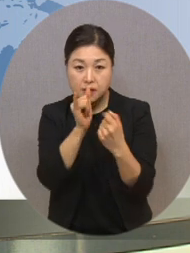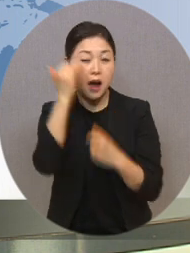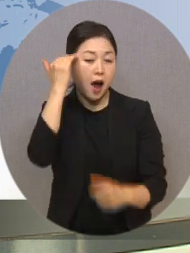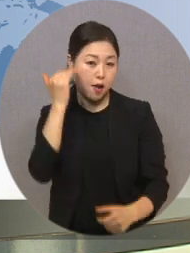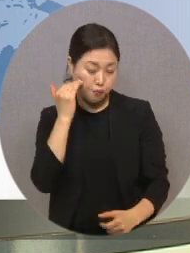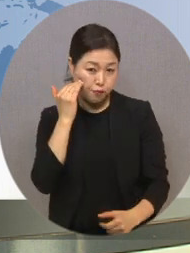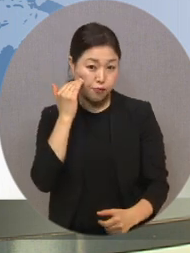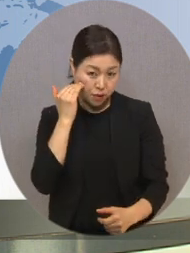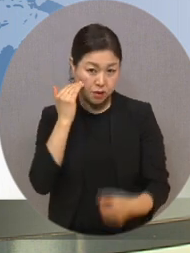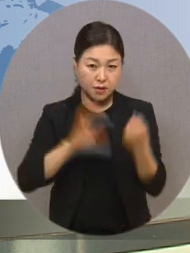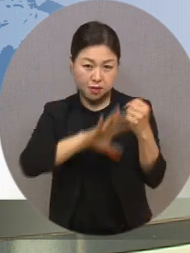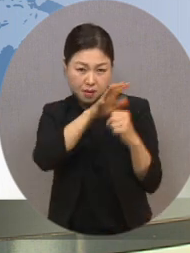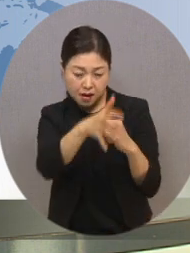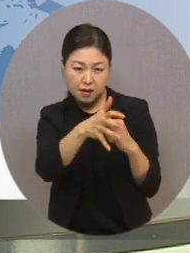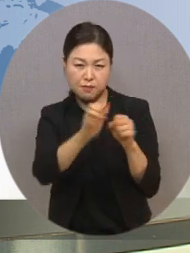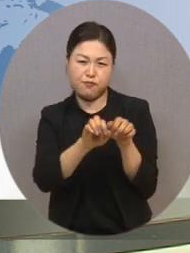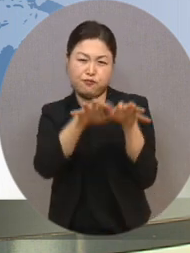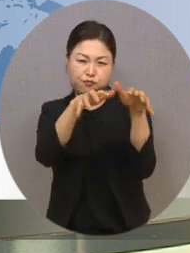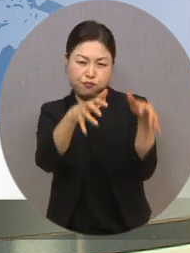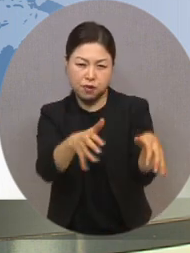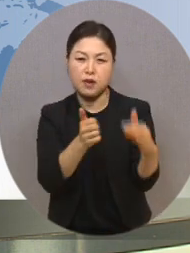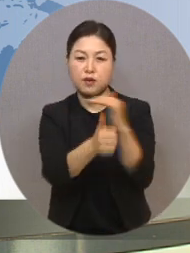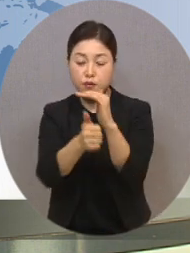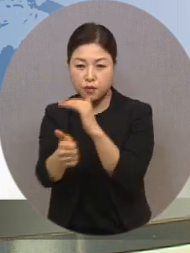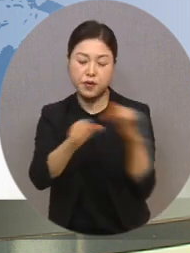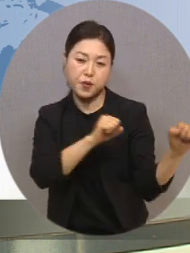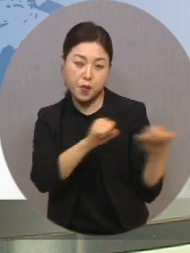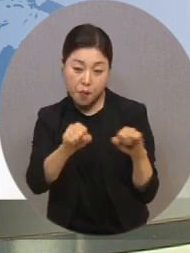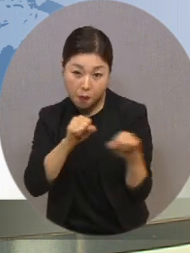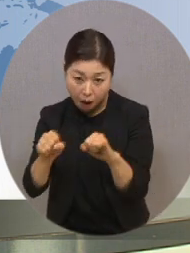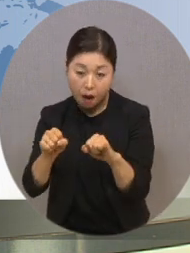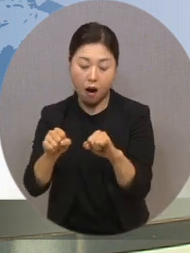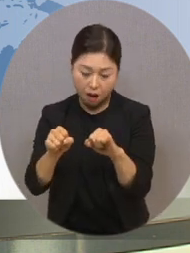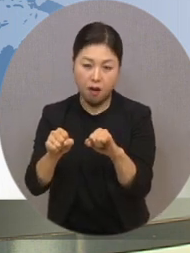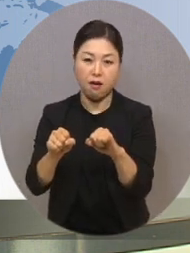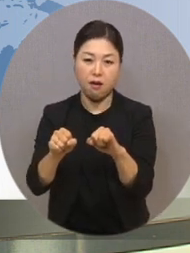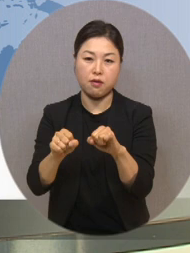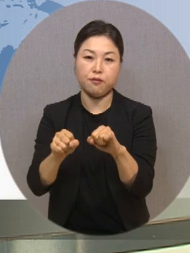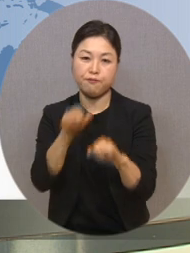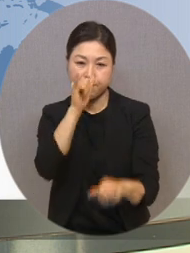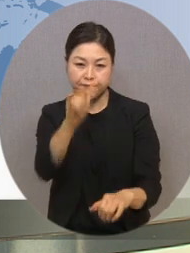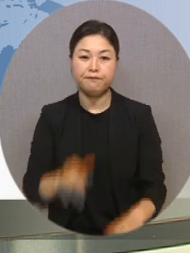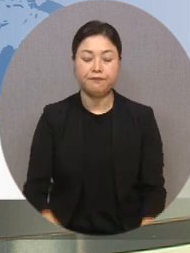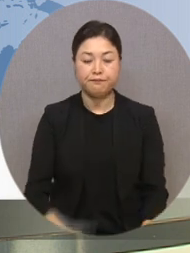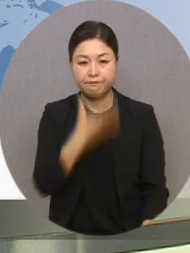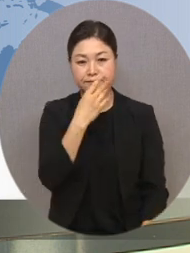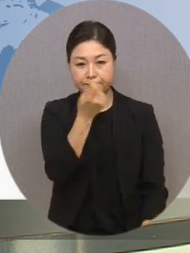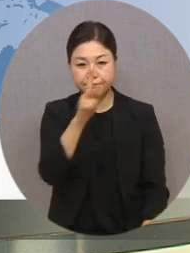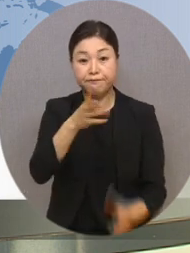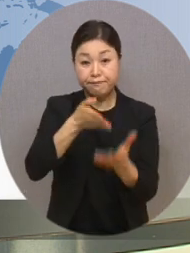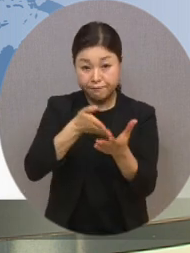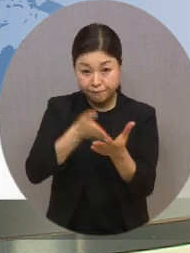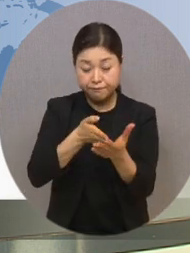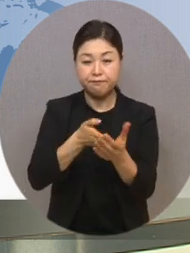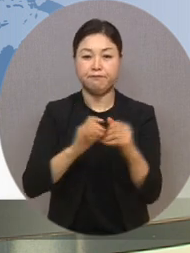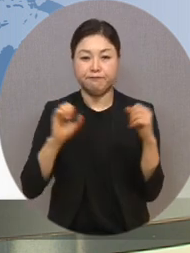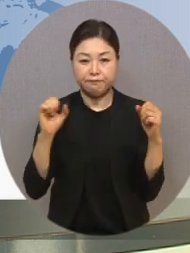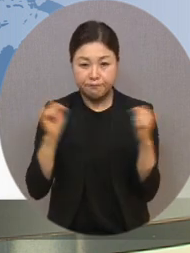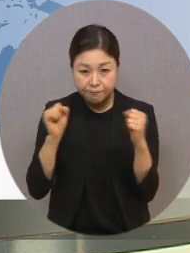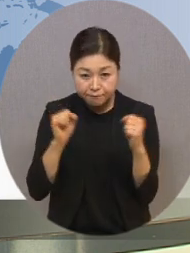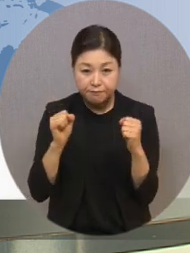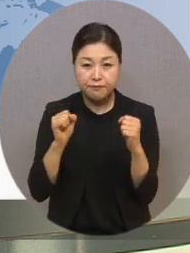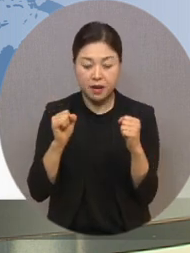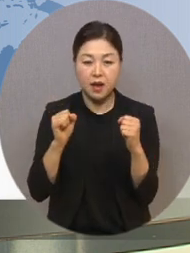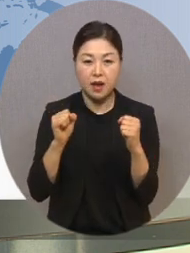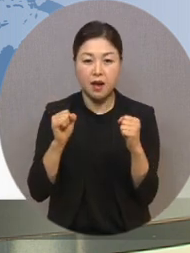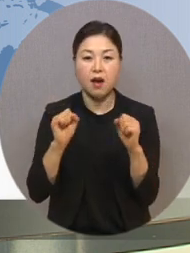대한민국에서 나아가 세계 무대로 뻗어나가는 선수들의 활약이 돋보였는데요. 복지TV 뉴스에서 준비한 동계체전